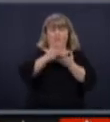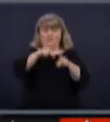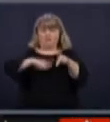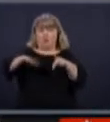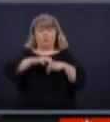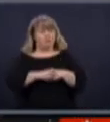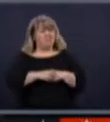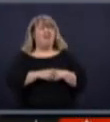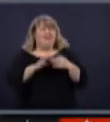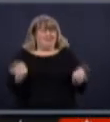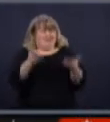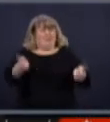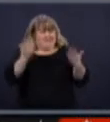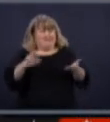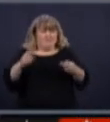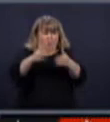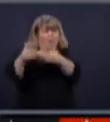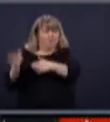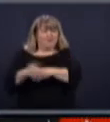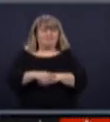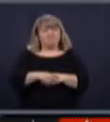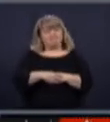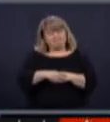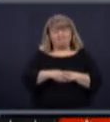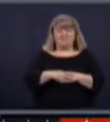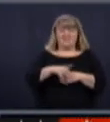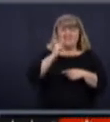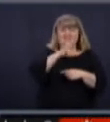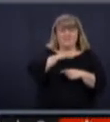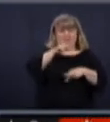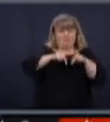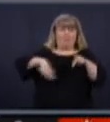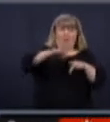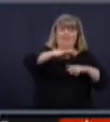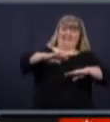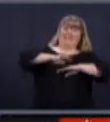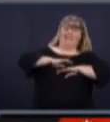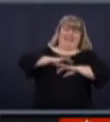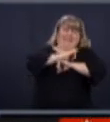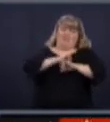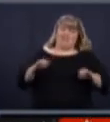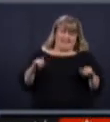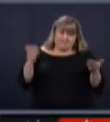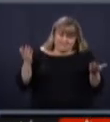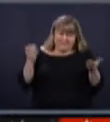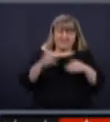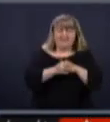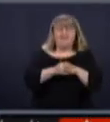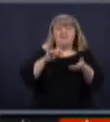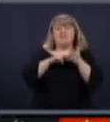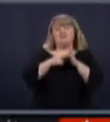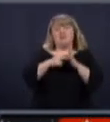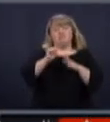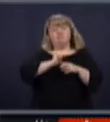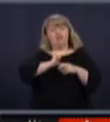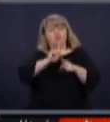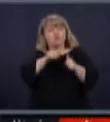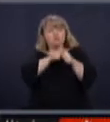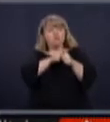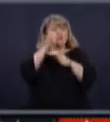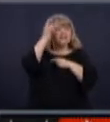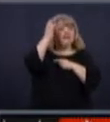tout le monde. J'essaie de prendre les décisions avec la science, avec la santé publique,